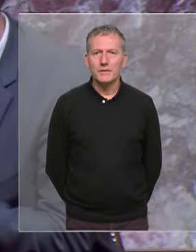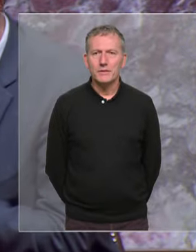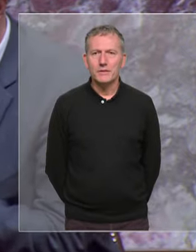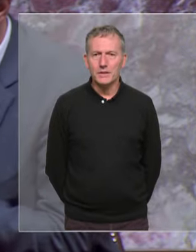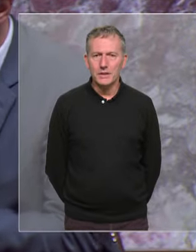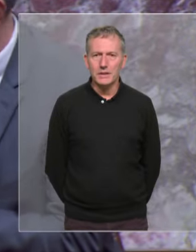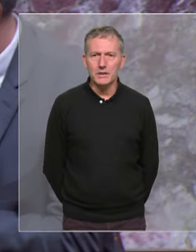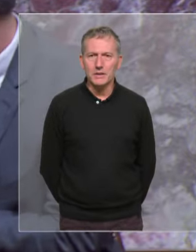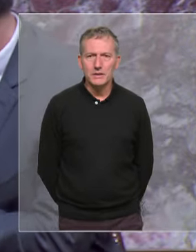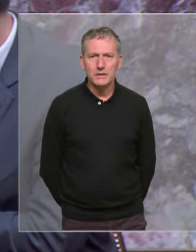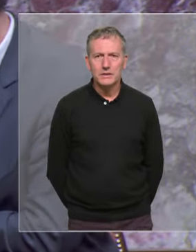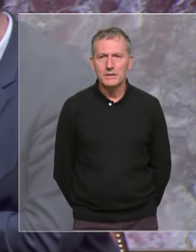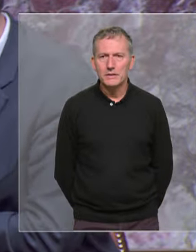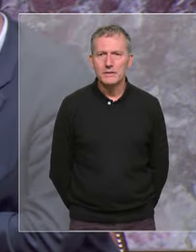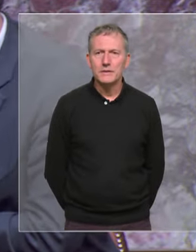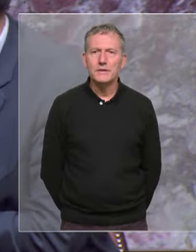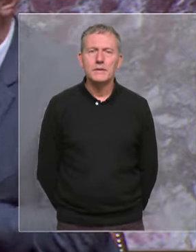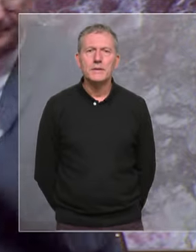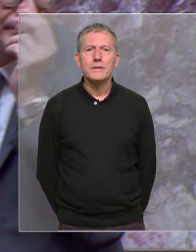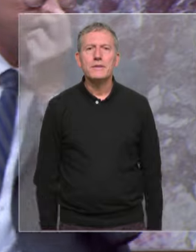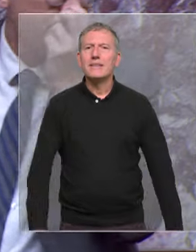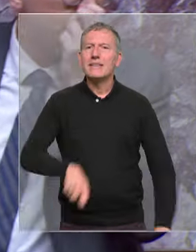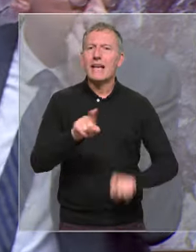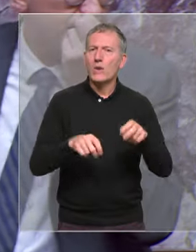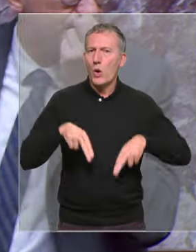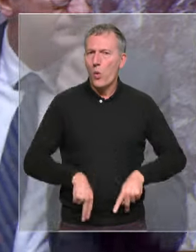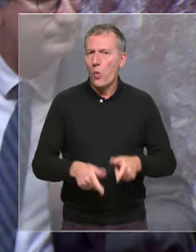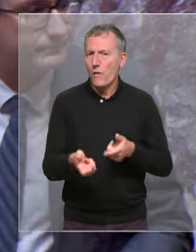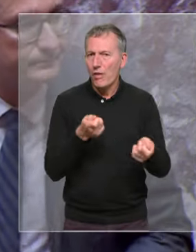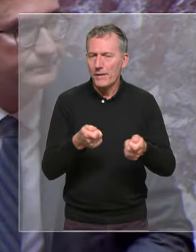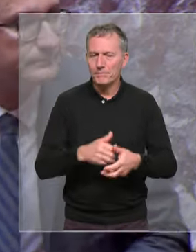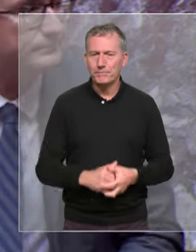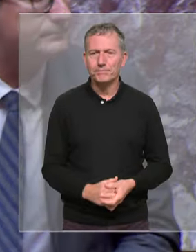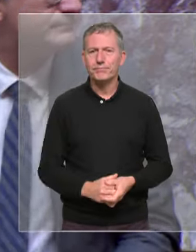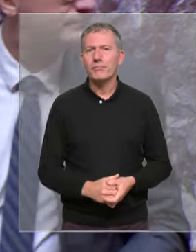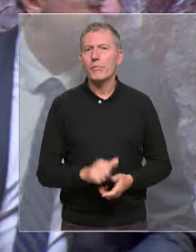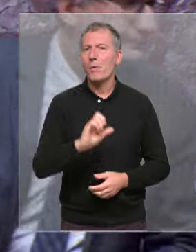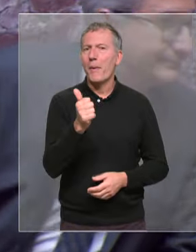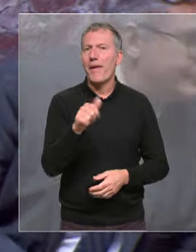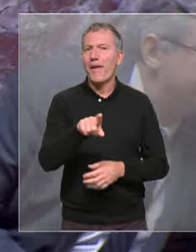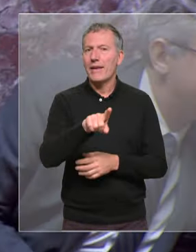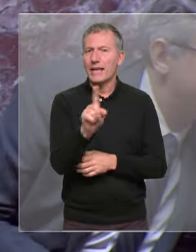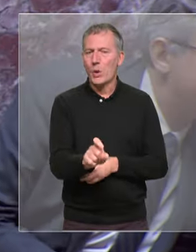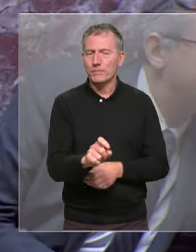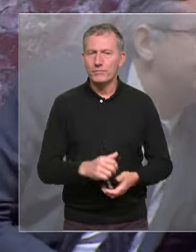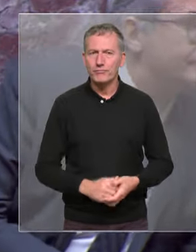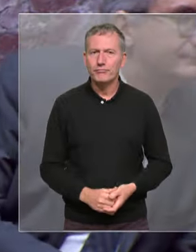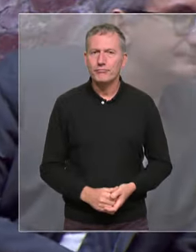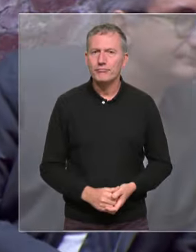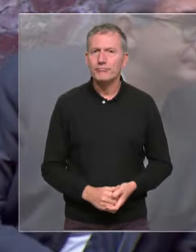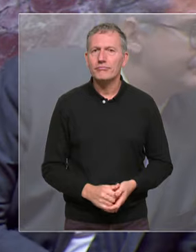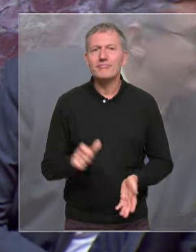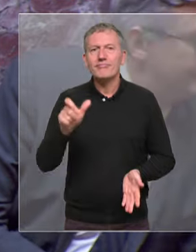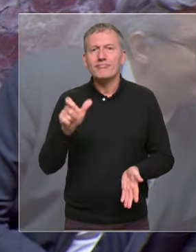L'ordre du jour appelle les questions au gouvernement. La première question va être posée par